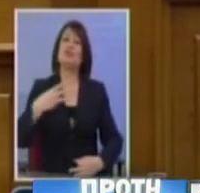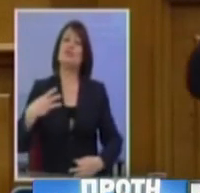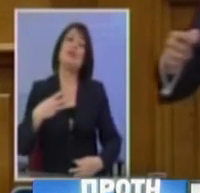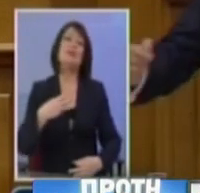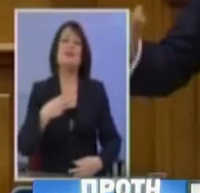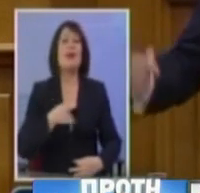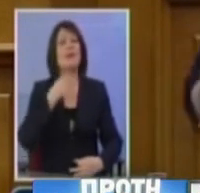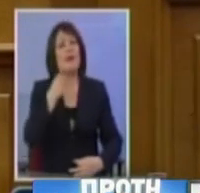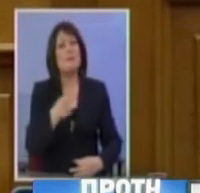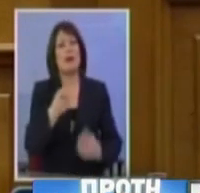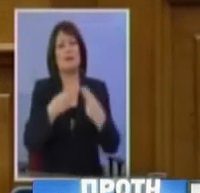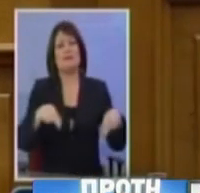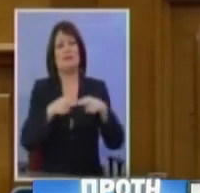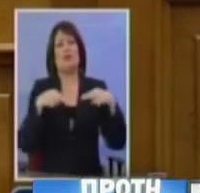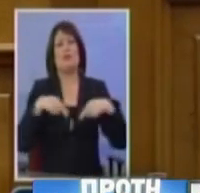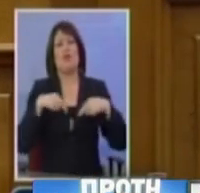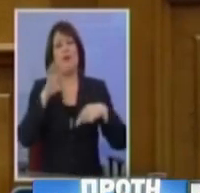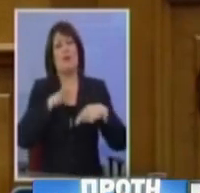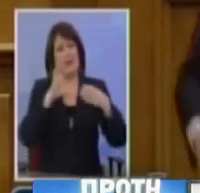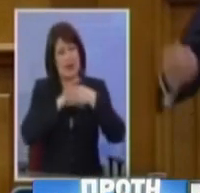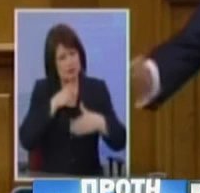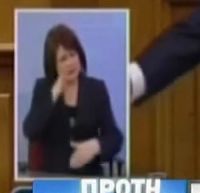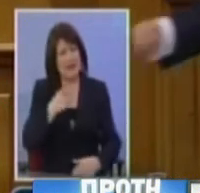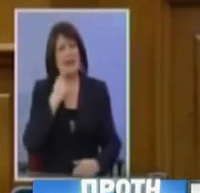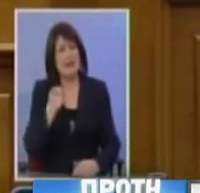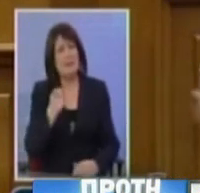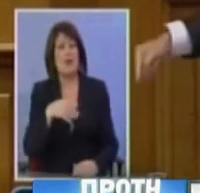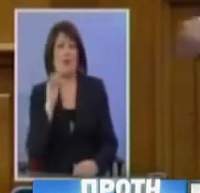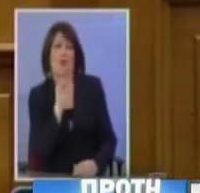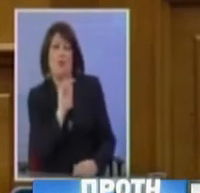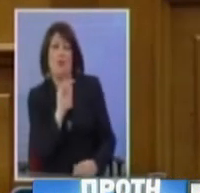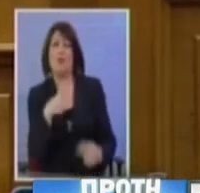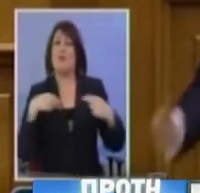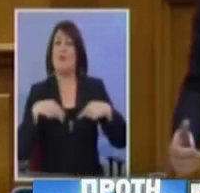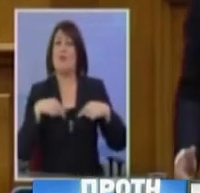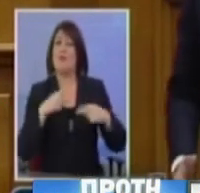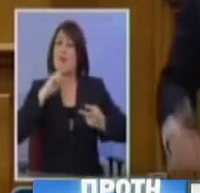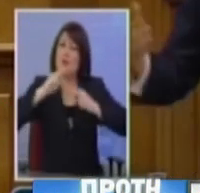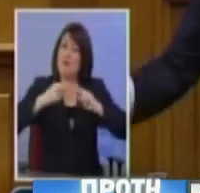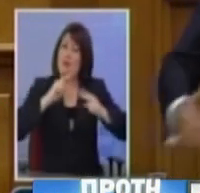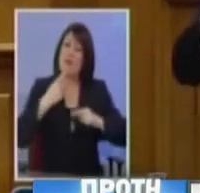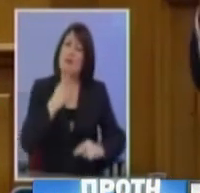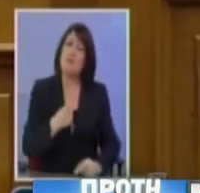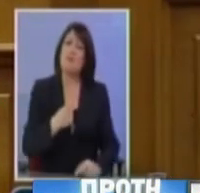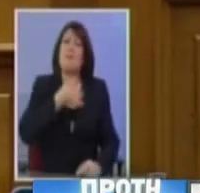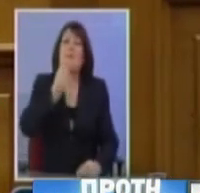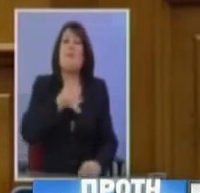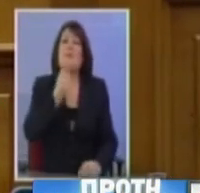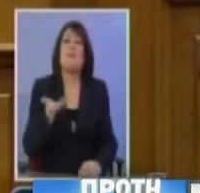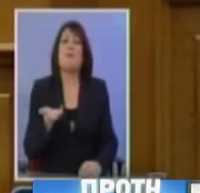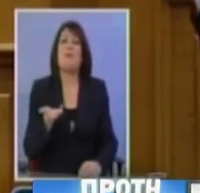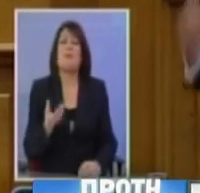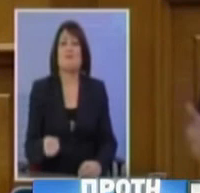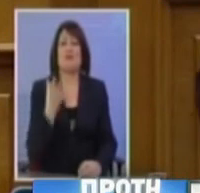θα προσέλθει στο Συμβούλιο Υπουργών της Ευρωπαϊκής Ένωσης και όταν κληθεί από τους υπόλοιπους υπουργούς να απαντήσει, θα αρχίσει να τους μιλά για τη